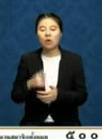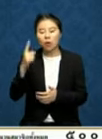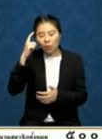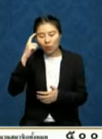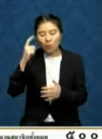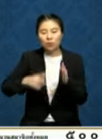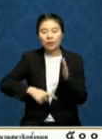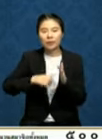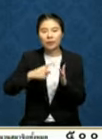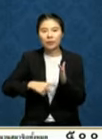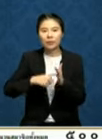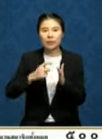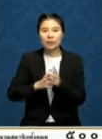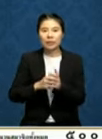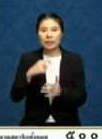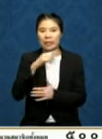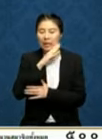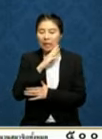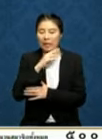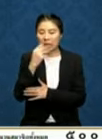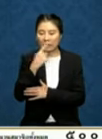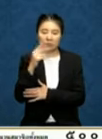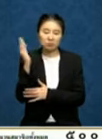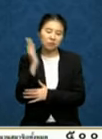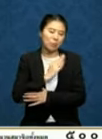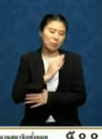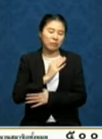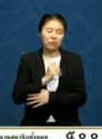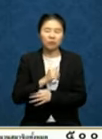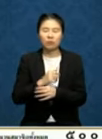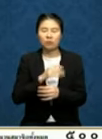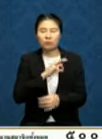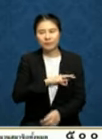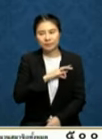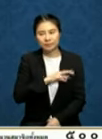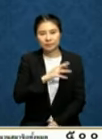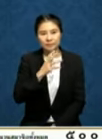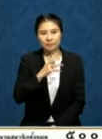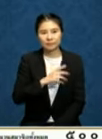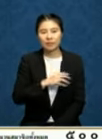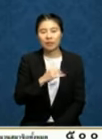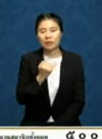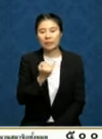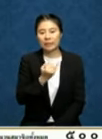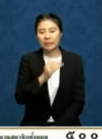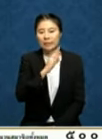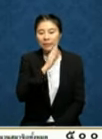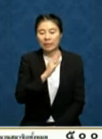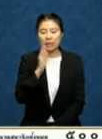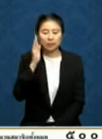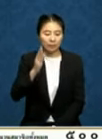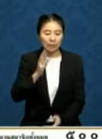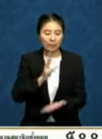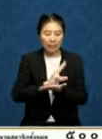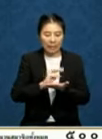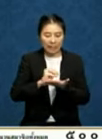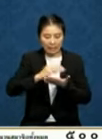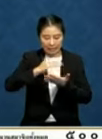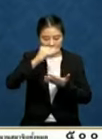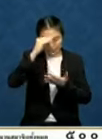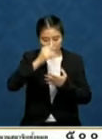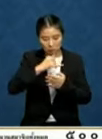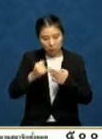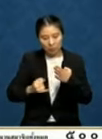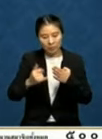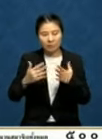ม่ได้มีผลการศึกษาที่ดีค่ะหรือว่าจะมีโอกาสที่จะ drop out จากมหาวิทยาลัยหรือเรียนไม่จบมหาวิทยาลัยและ